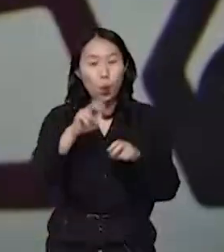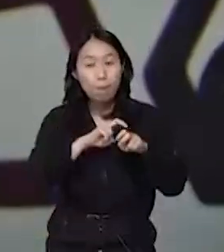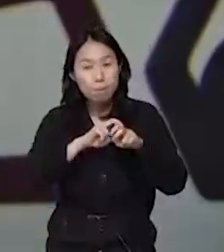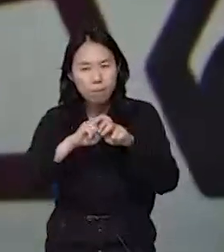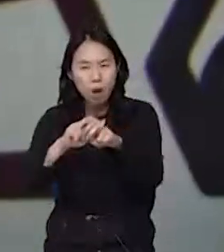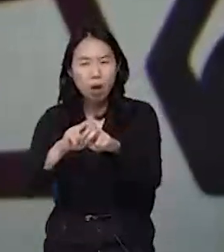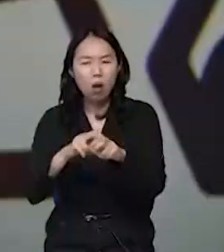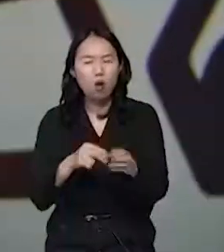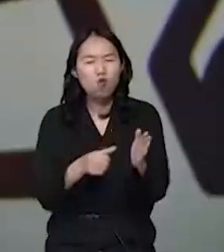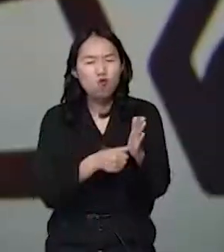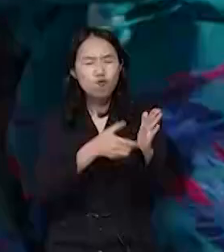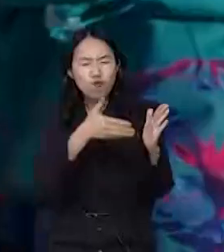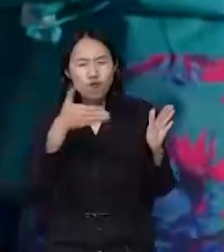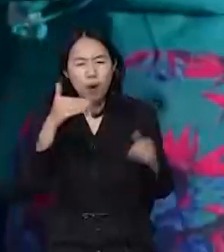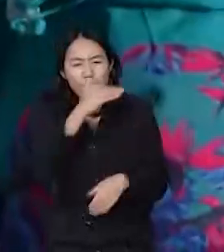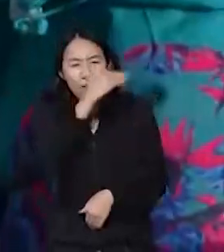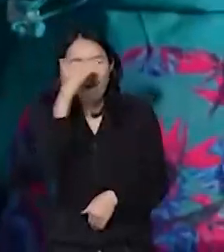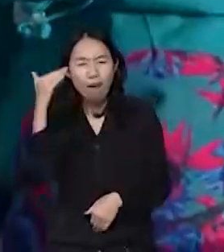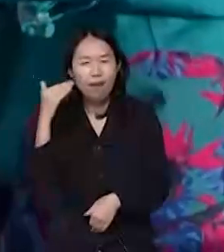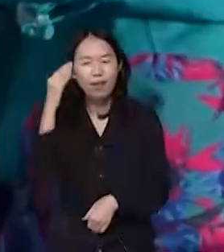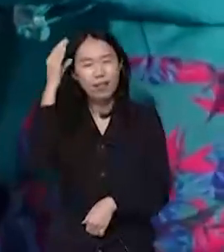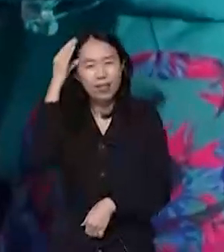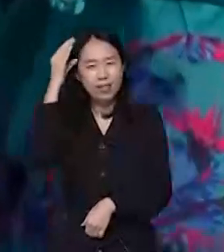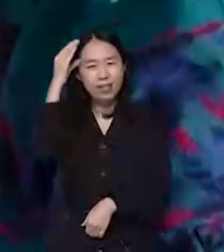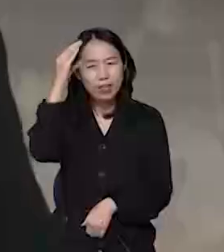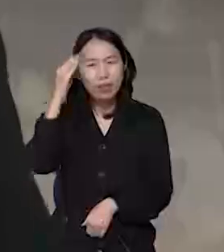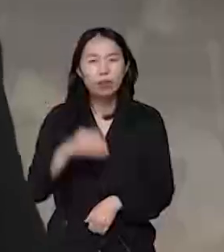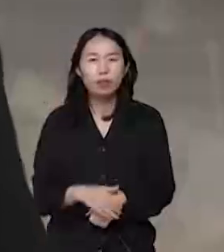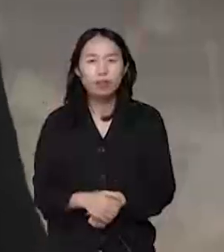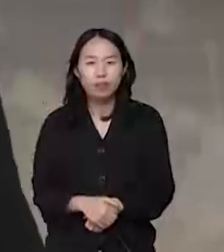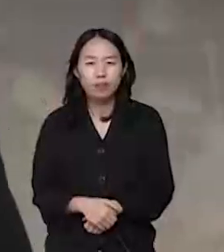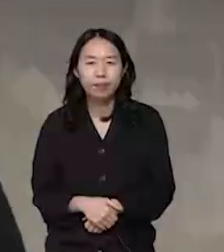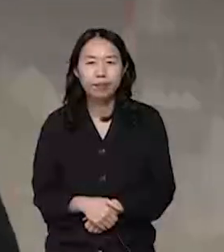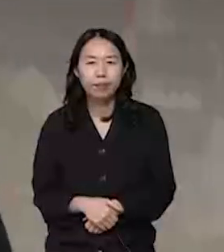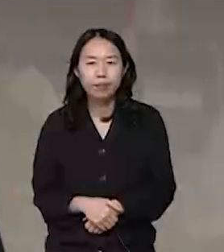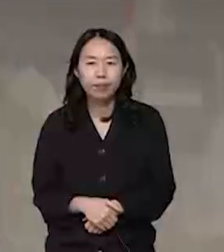유명 관광지에 대한 높은 기대감을 나타냈습니다.